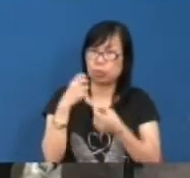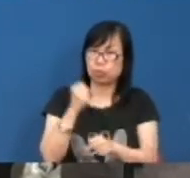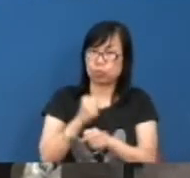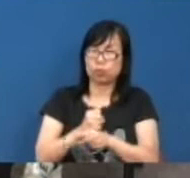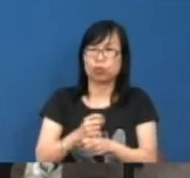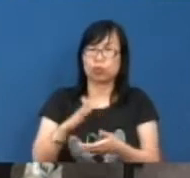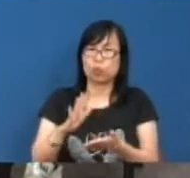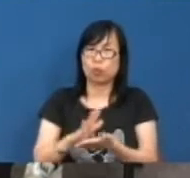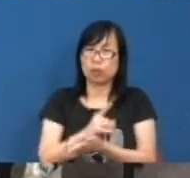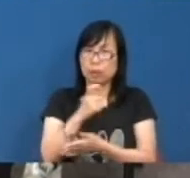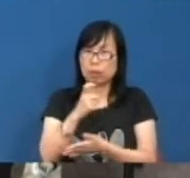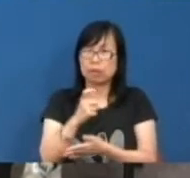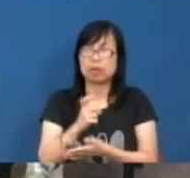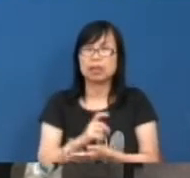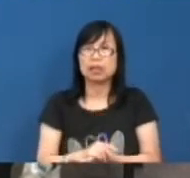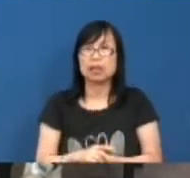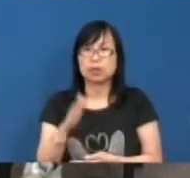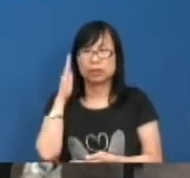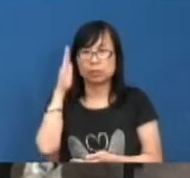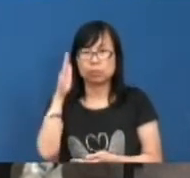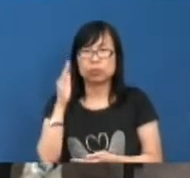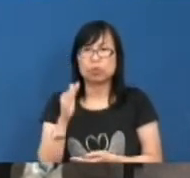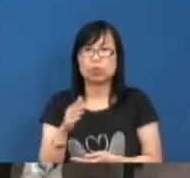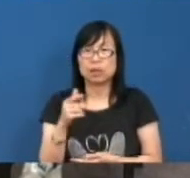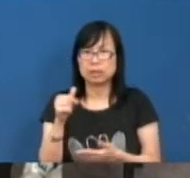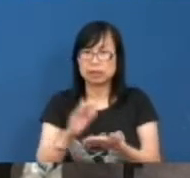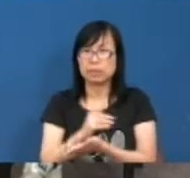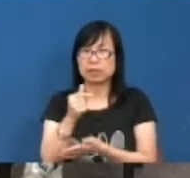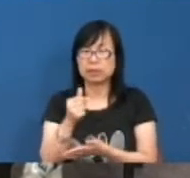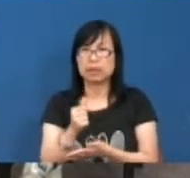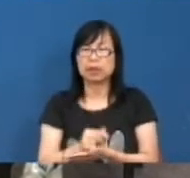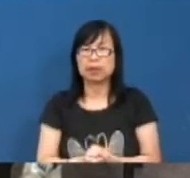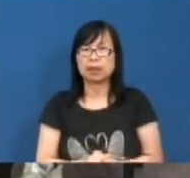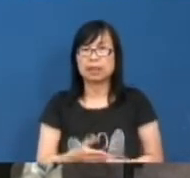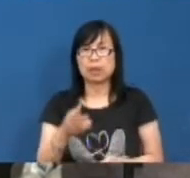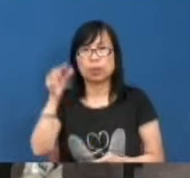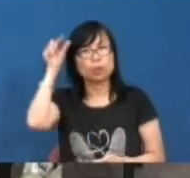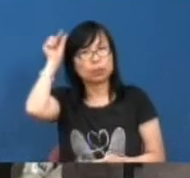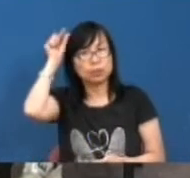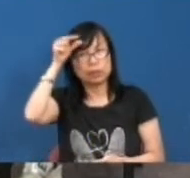啊，好似係9年啊，即係嚟緊第10年啊咁啊！即係阿由董建華開始。